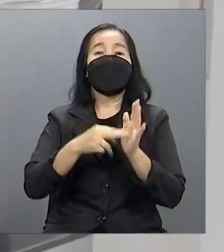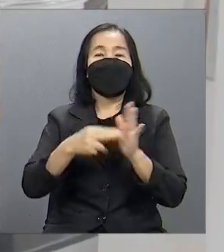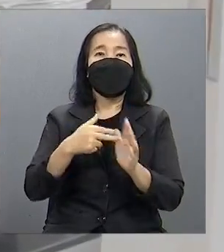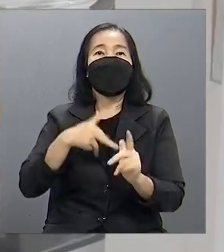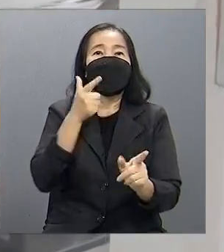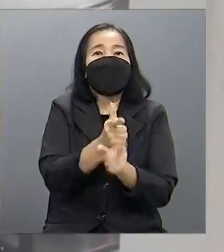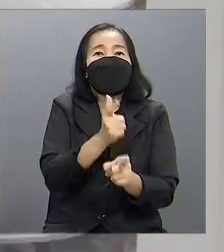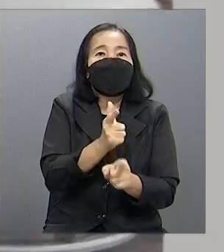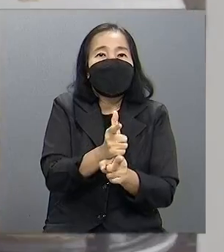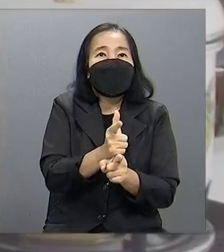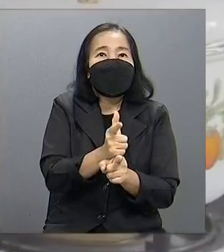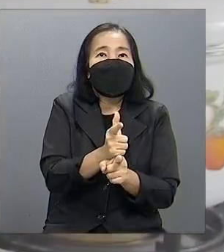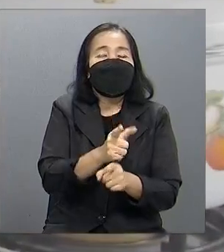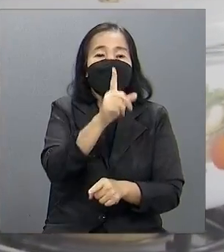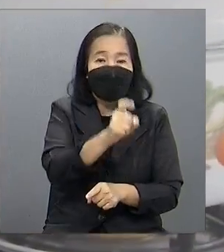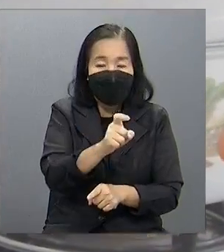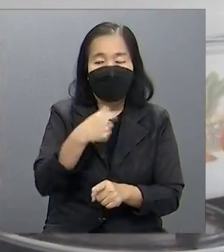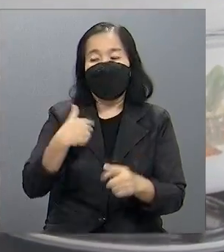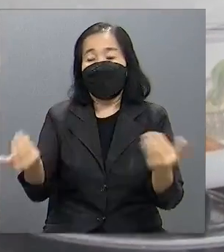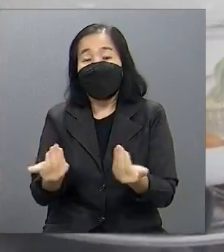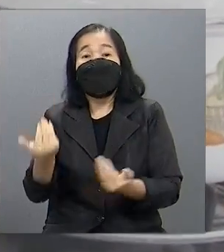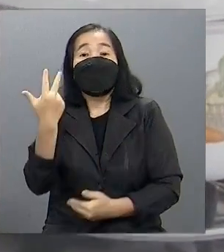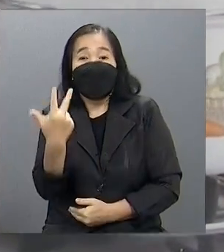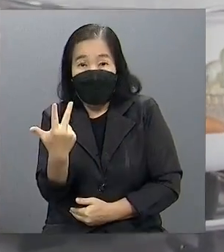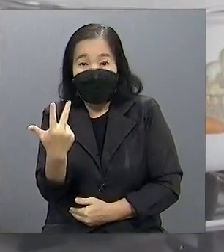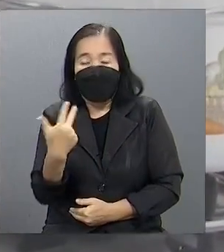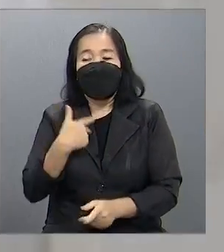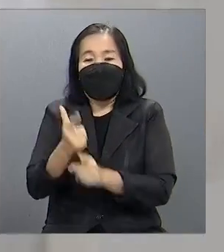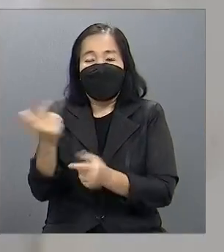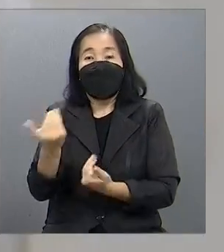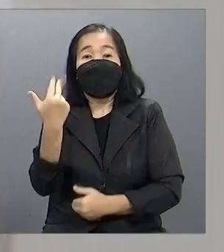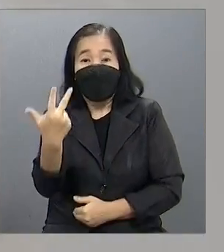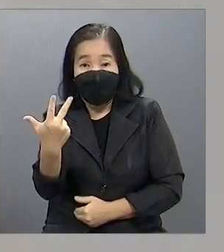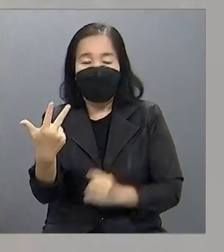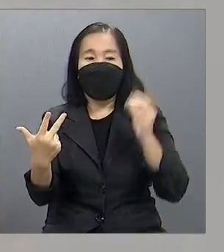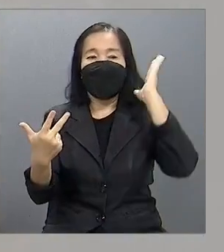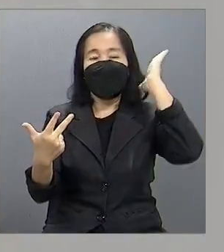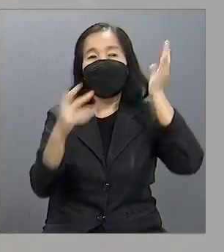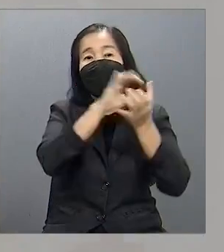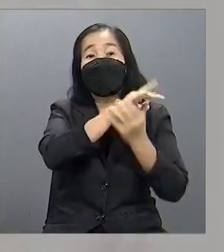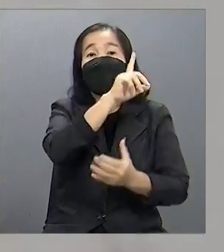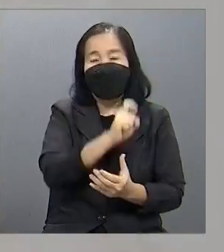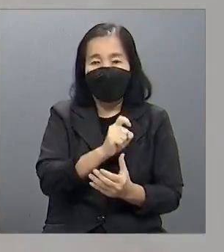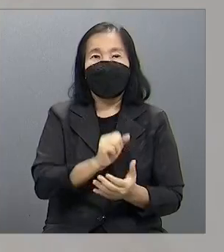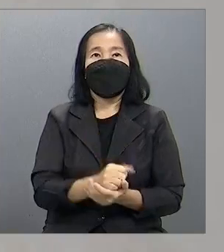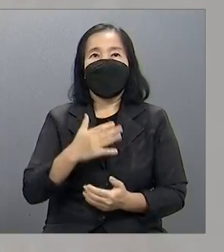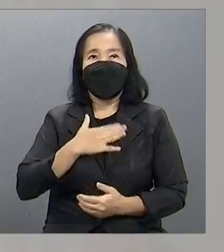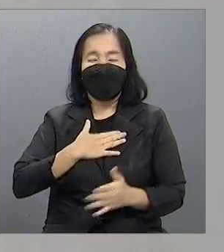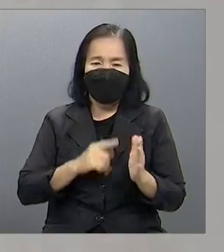นั้นก็จะมีลูก3คนนะคะแล้วเริ่มแรกเนี่ยมันจะเปิดด้วยเรื่องเริ่มที่จะมีอา